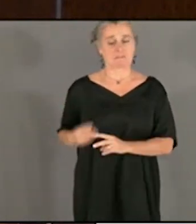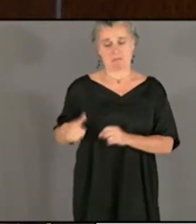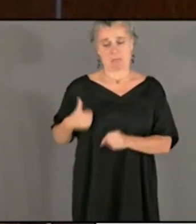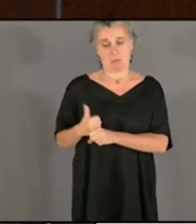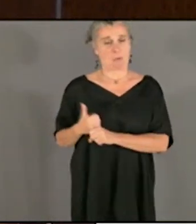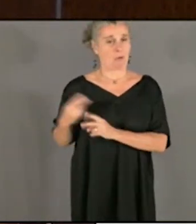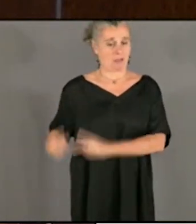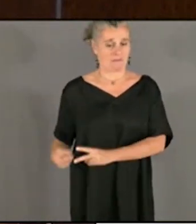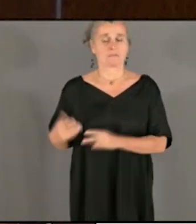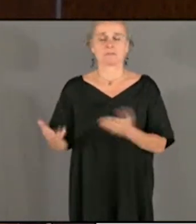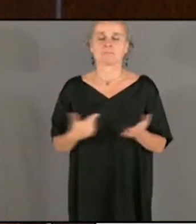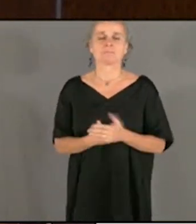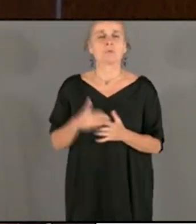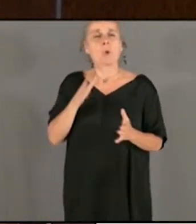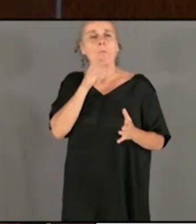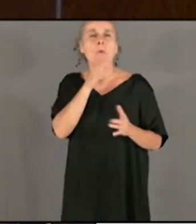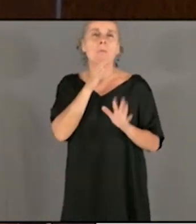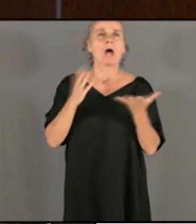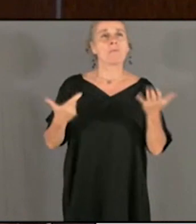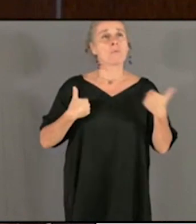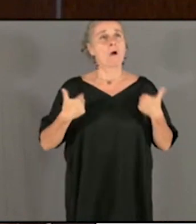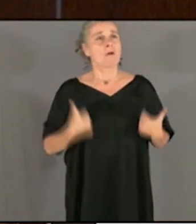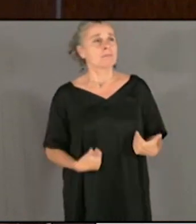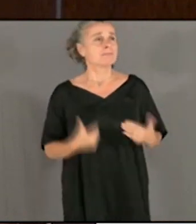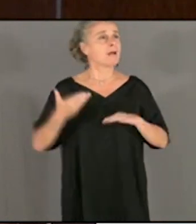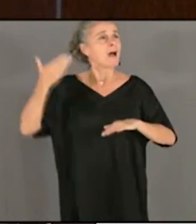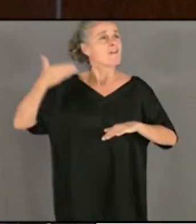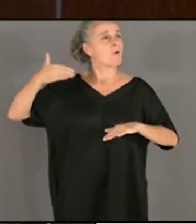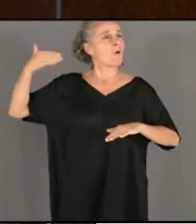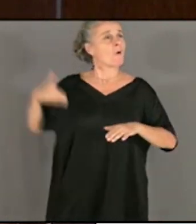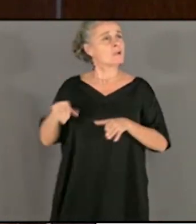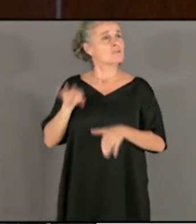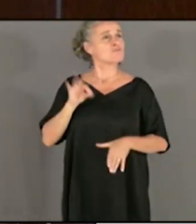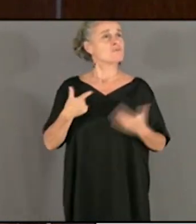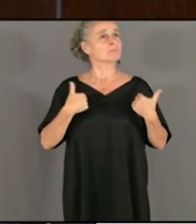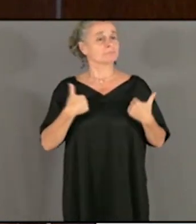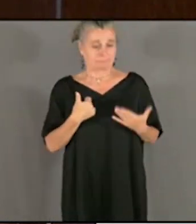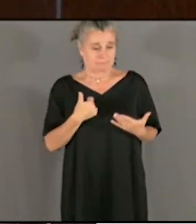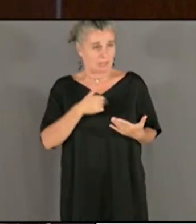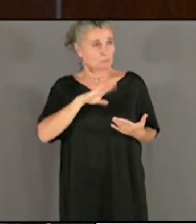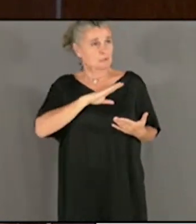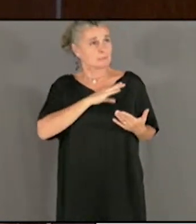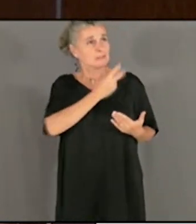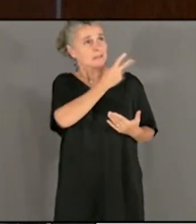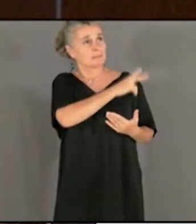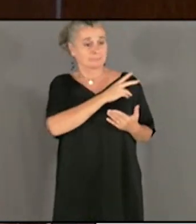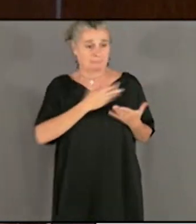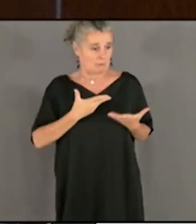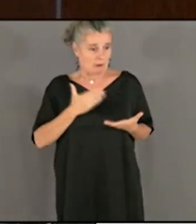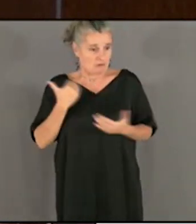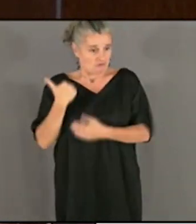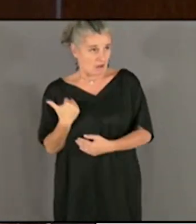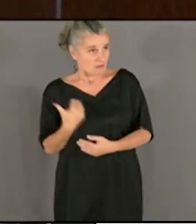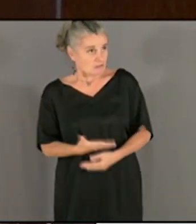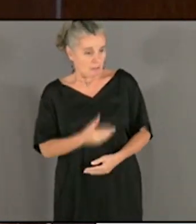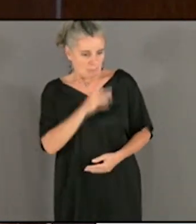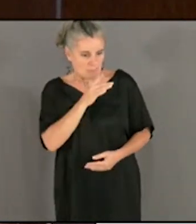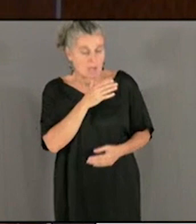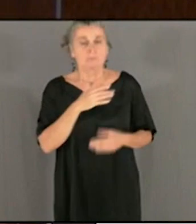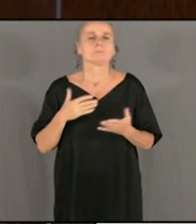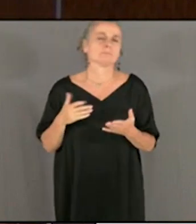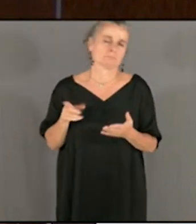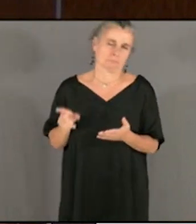responsabilité de ses prédécesseurs, mais quand même, pour ceux qui étaient là durant le mandat précédent et qui étaient